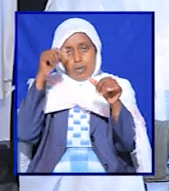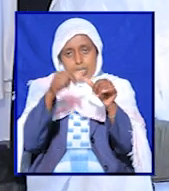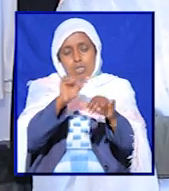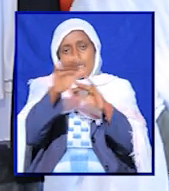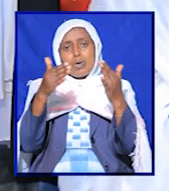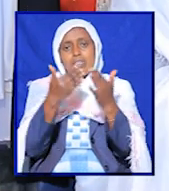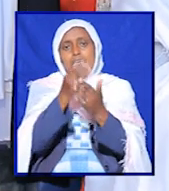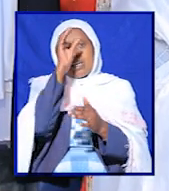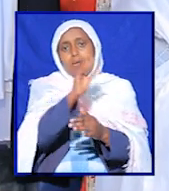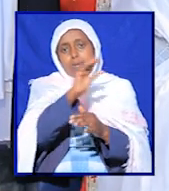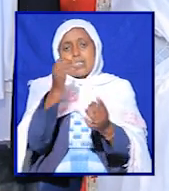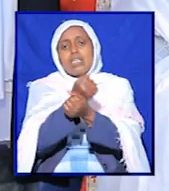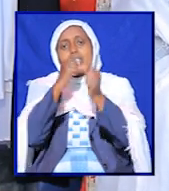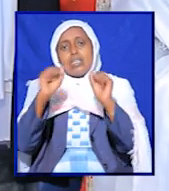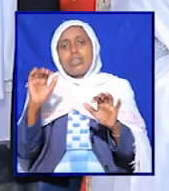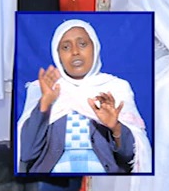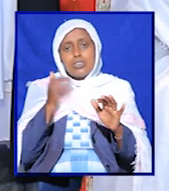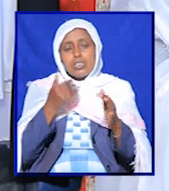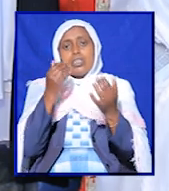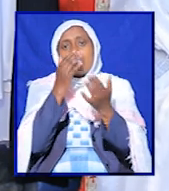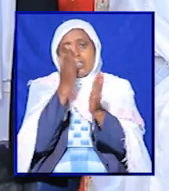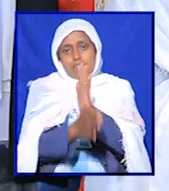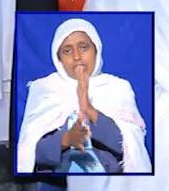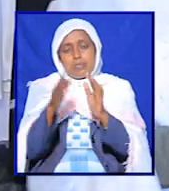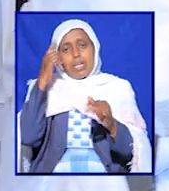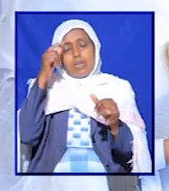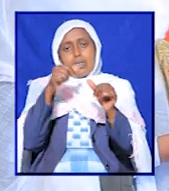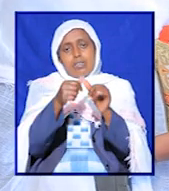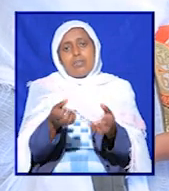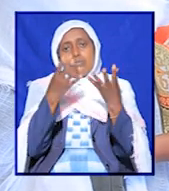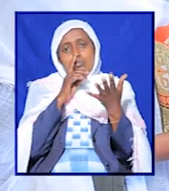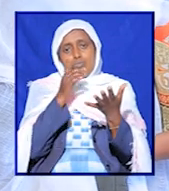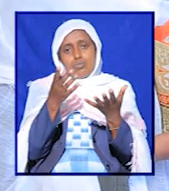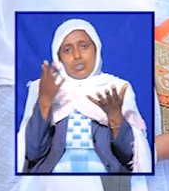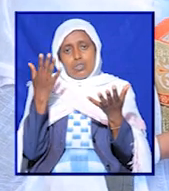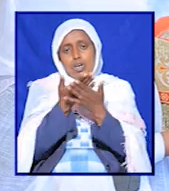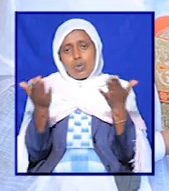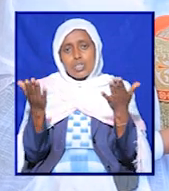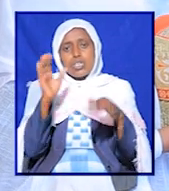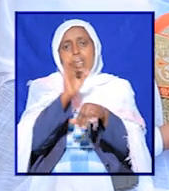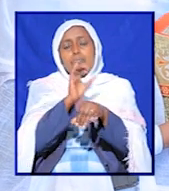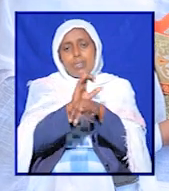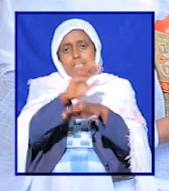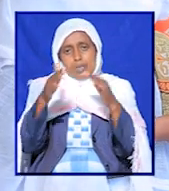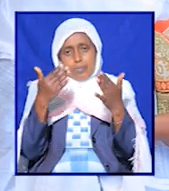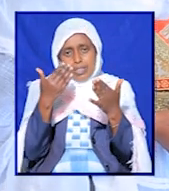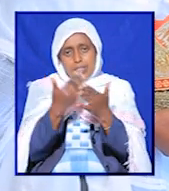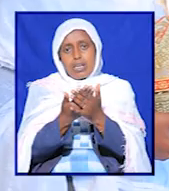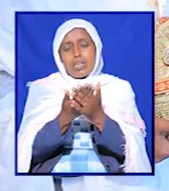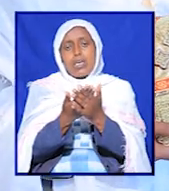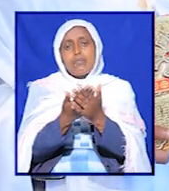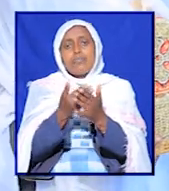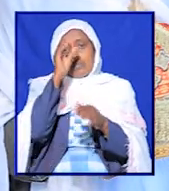ለማስተዋወስ በአጠቃላይ በመስቀል ድነታችን እንደተፈጸመ ለማሳሰብ ብዙዎቹ ነገሮች ላይ በቤተክርስቲያን በአጠቃላይ